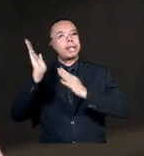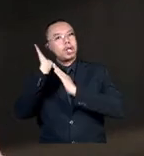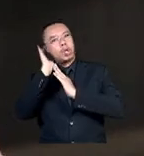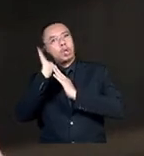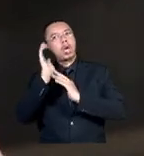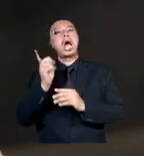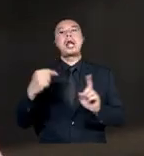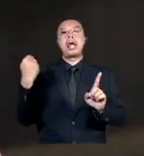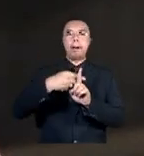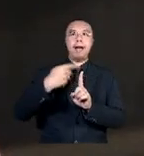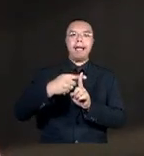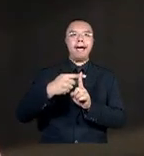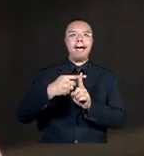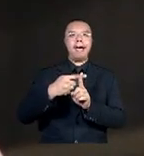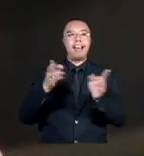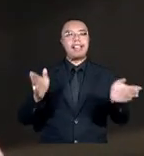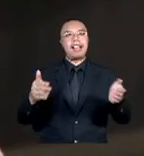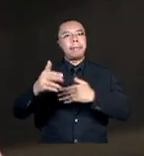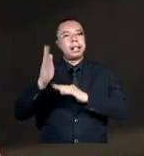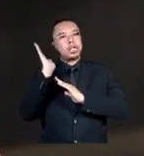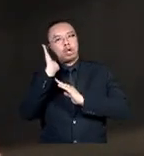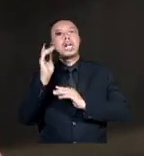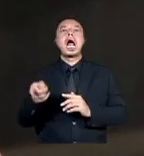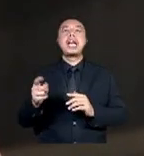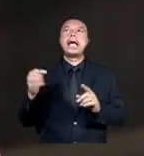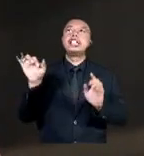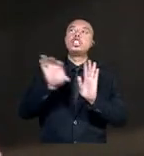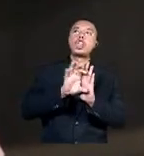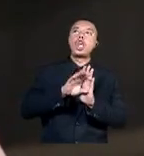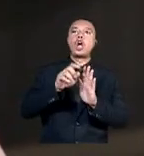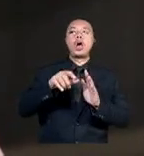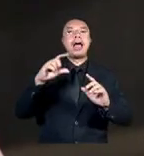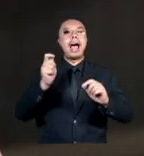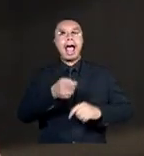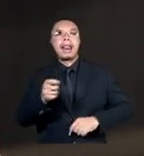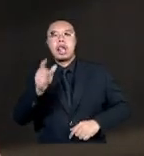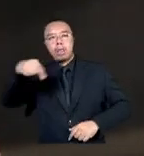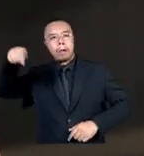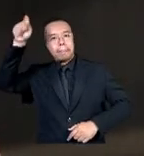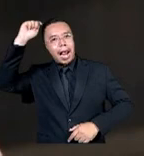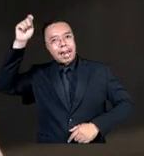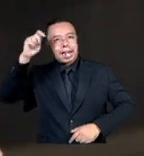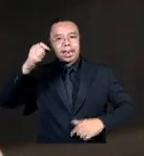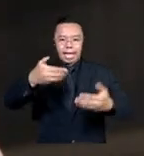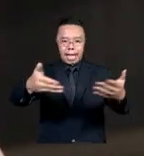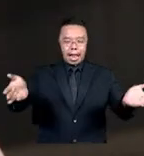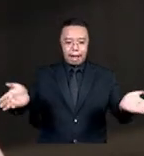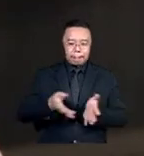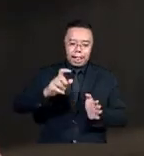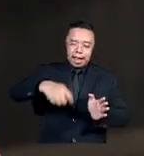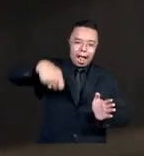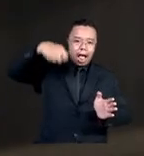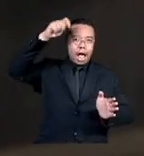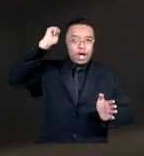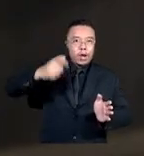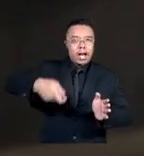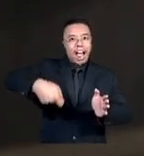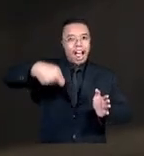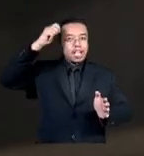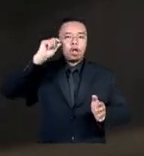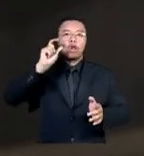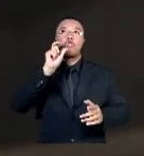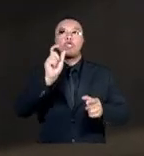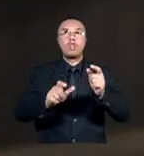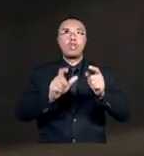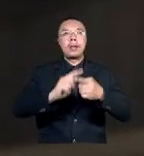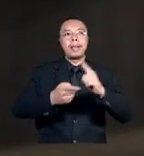ada penambahan perlengkapan seperti alat mandi dan juga ember, gayung bagi mereka yang